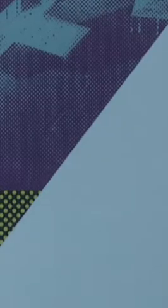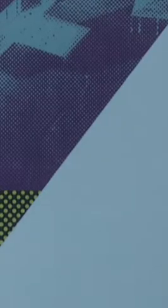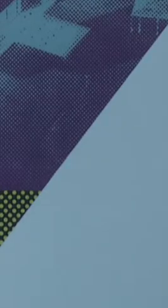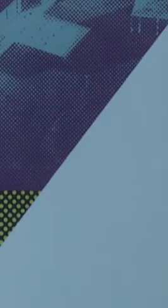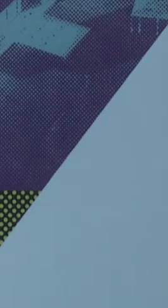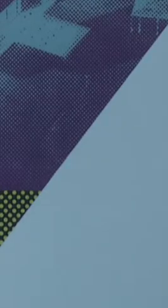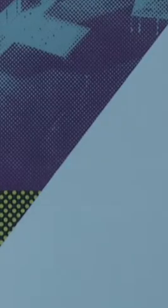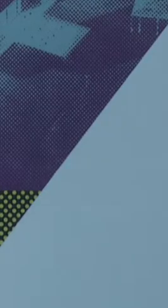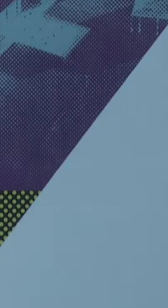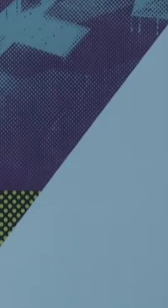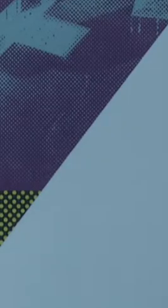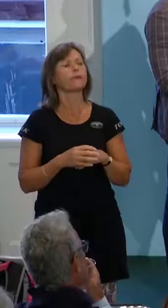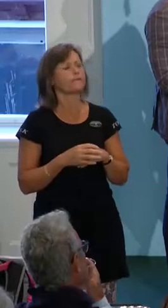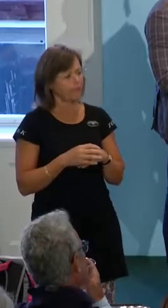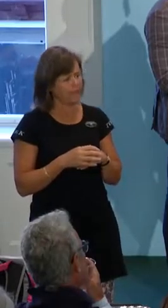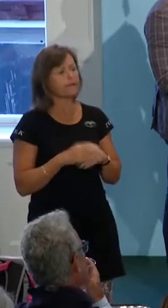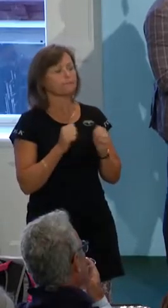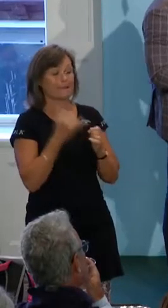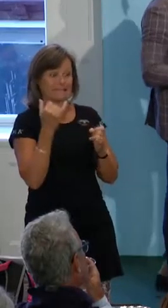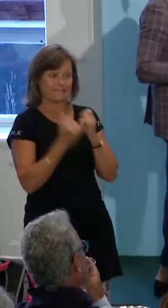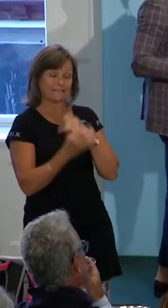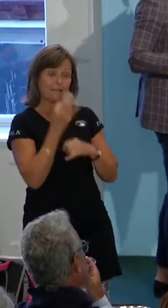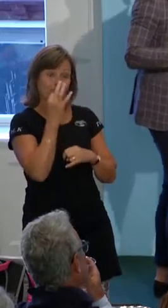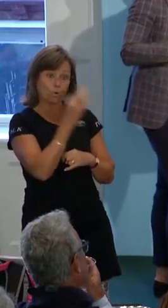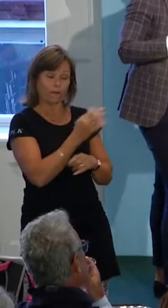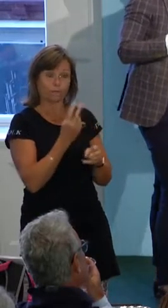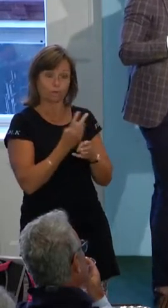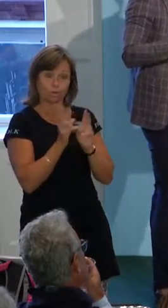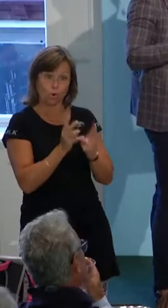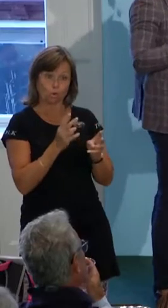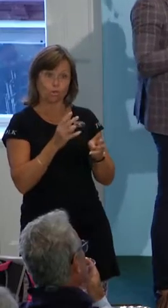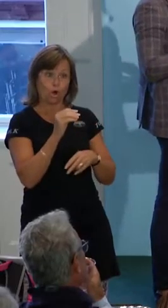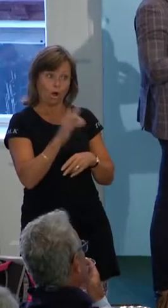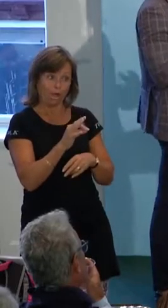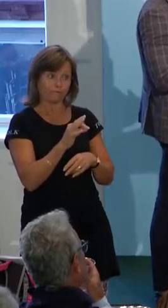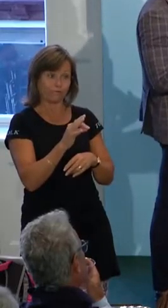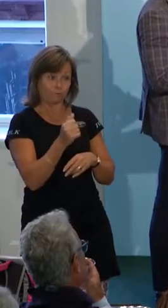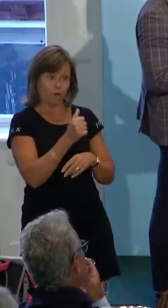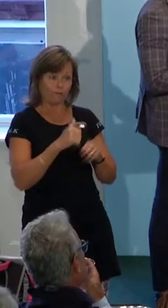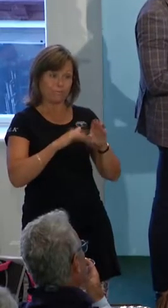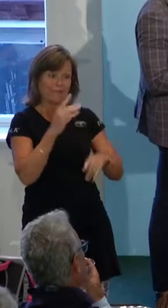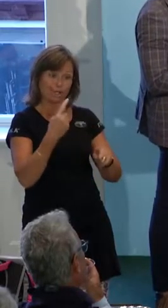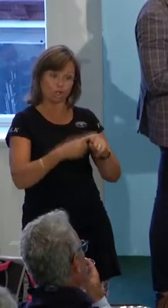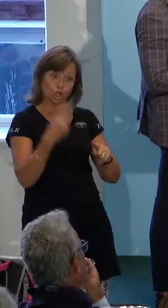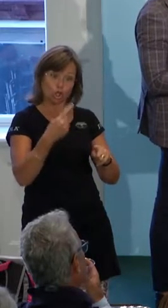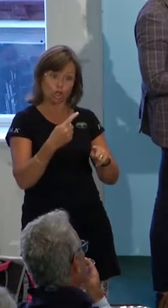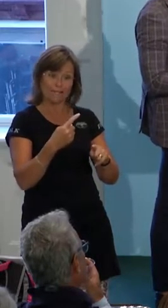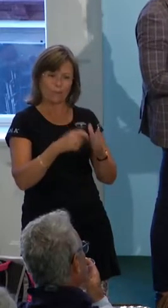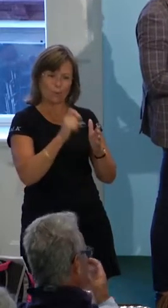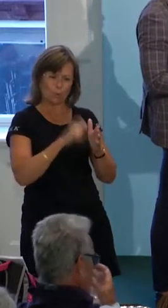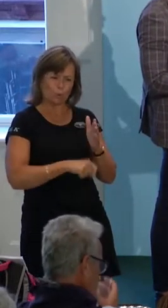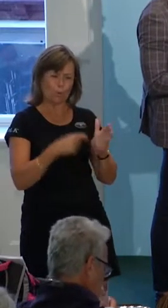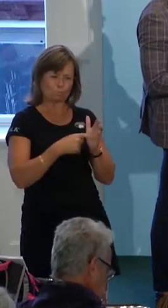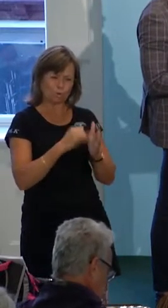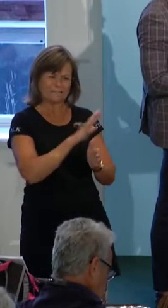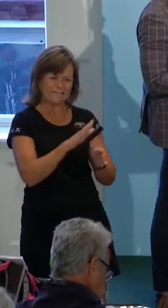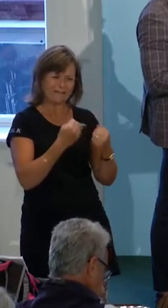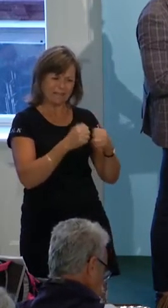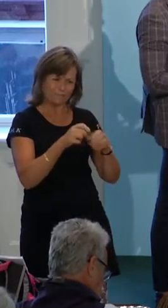Nej. Sista fråga på det här temat. Betyder det också att Arbetsförmedlingen i sig behöver ha en tydligare regional utgångspunkt i sin verksamhet